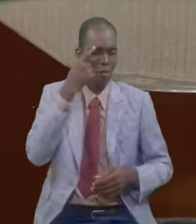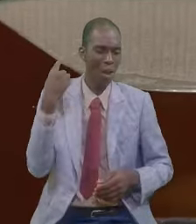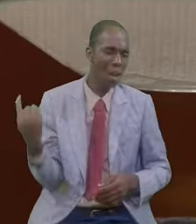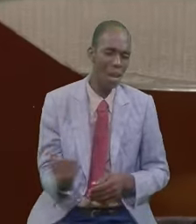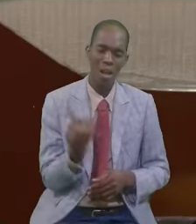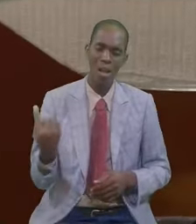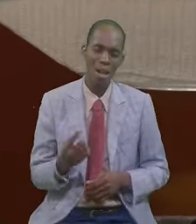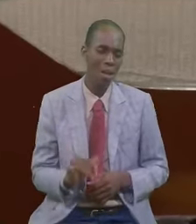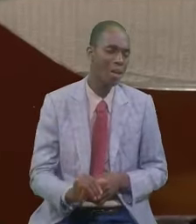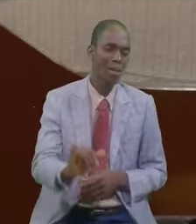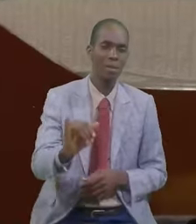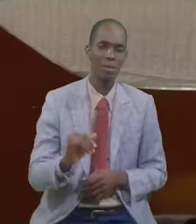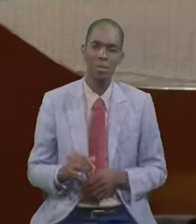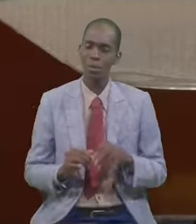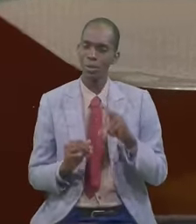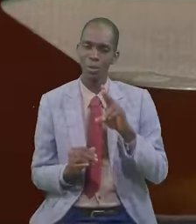demeurer patient